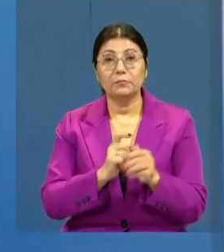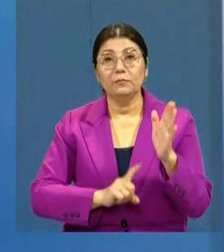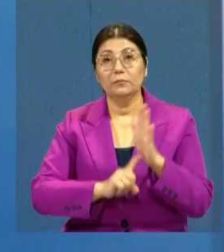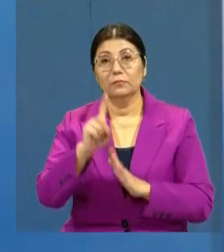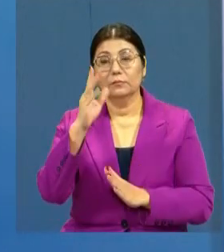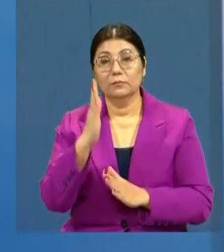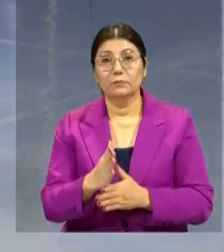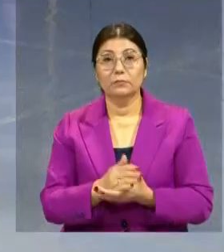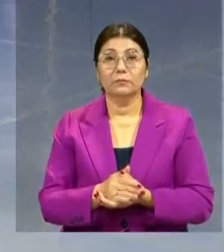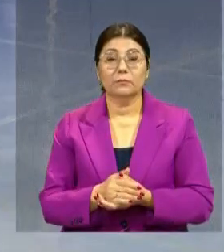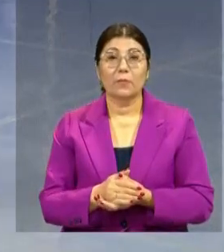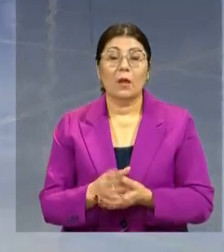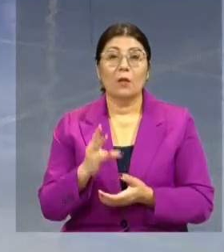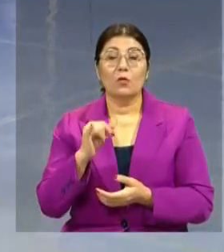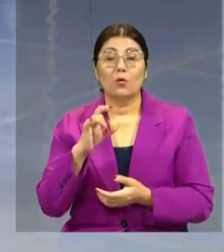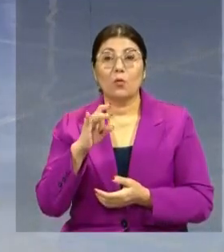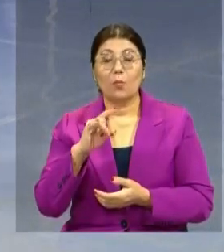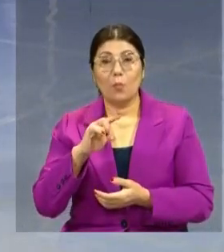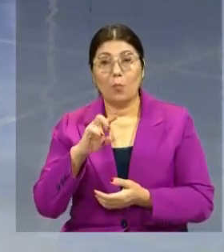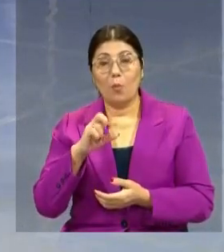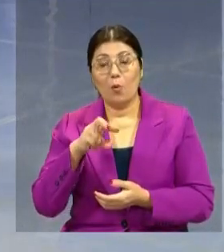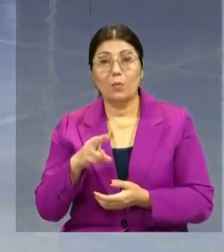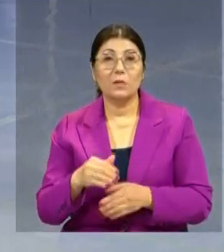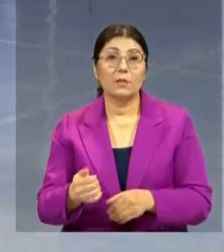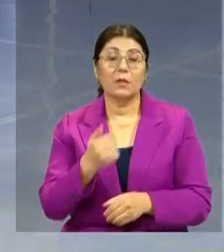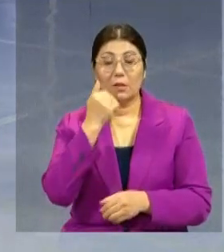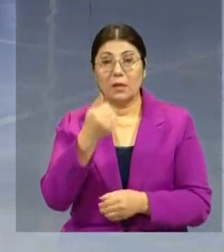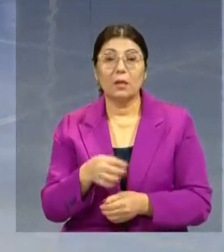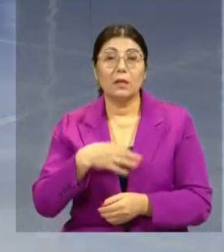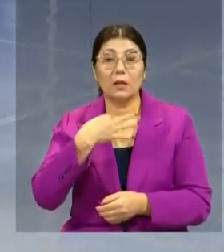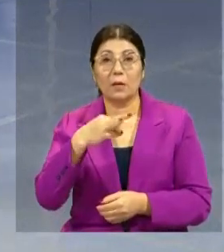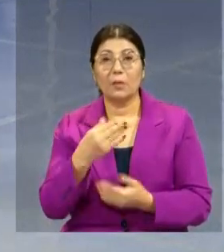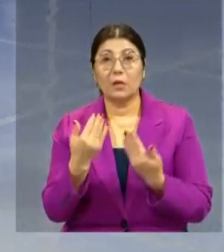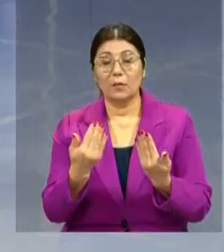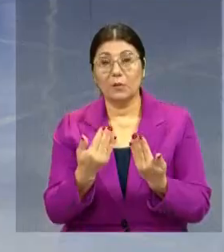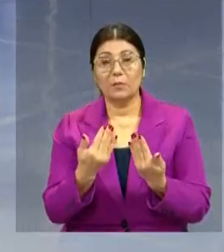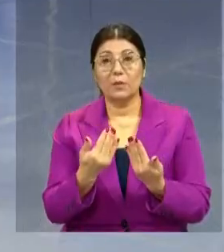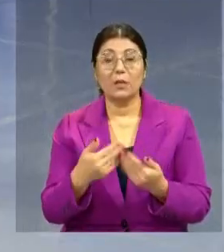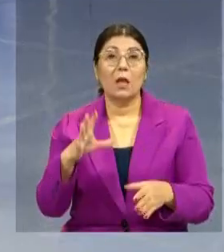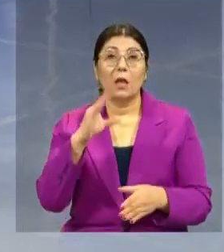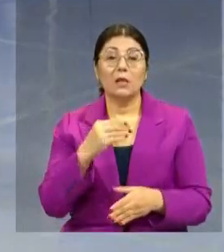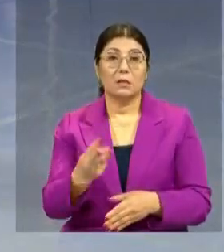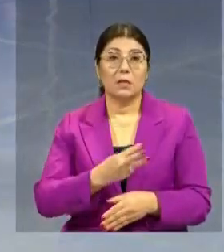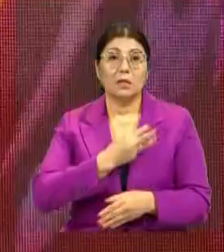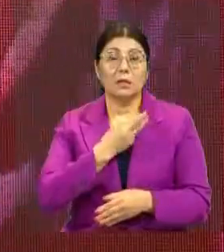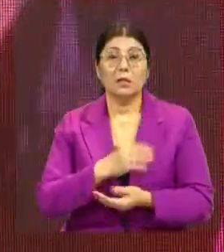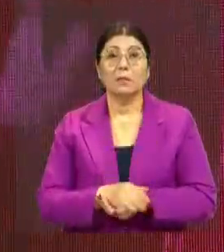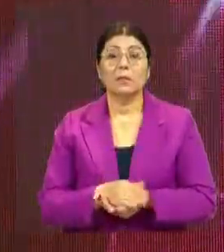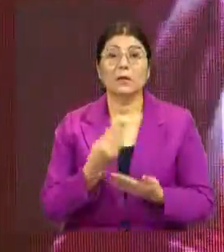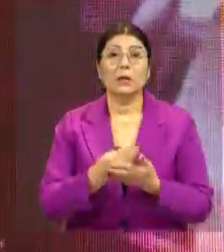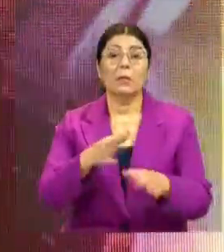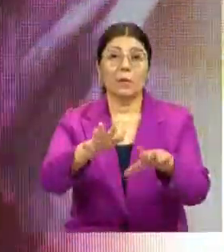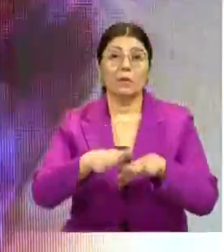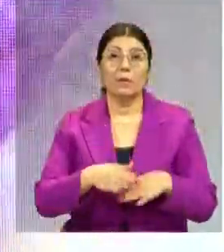боламыз. Жақсы, Нұрбол мырза, ендеше жұмыстарыңызға сәттілік тілейміз. Барша көрерменнің атынан бүгінгі сұхбат үшін сізге алғысымызды білдіреміз.